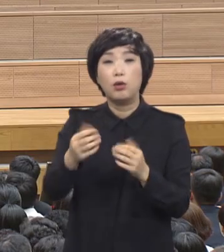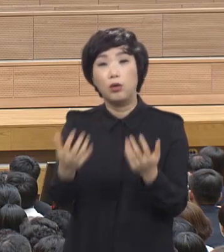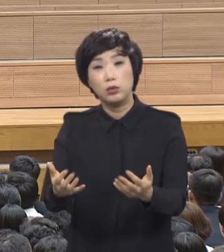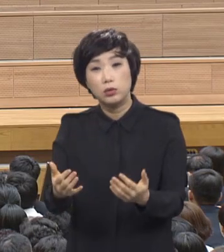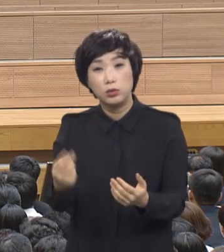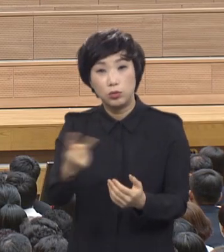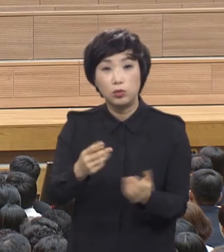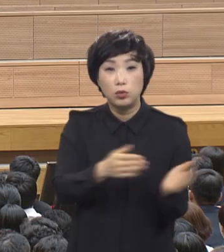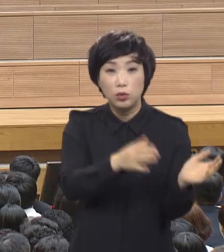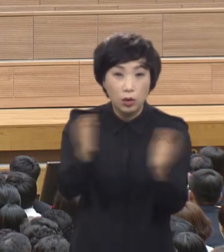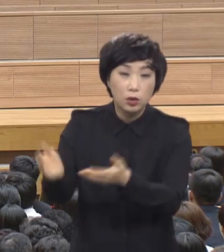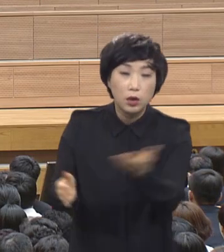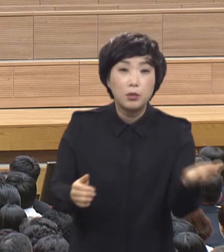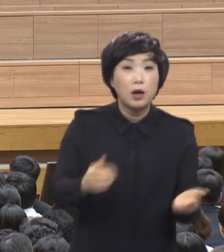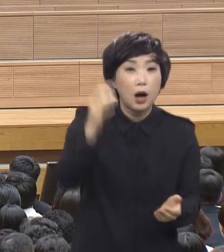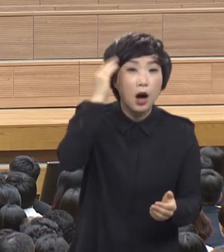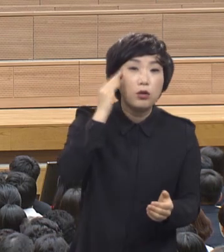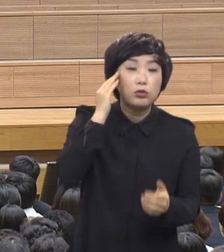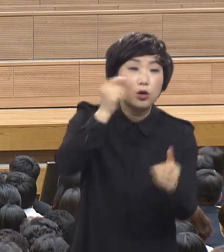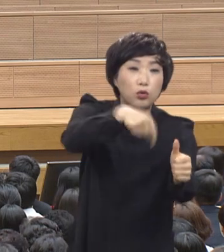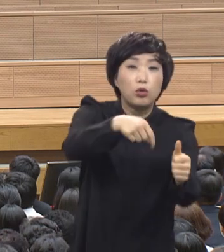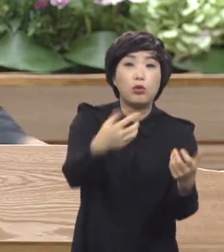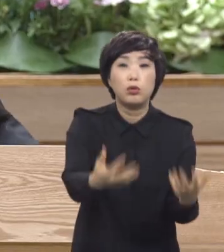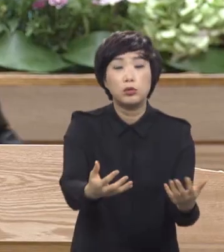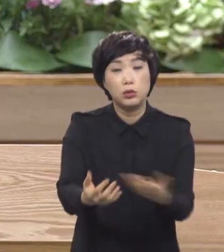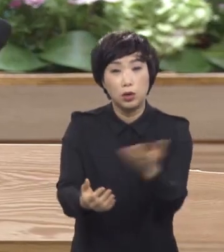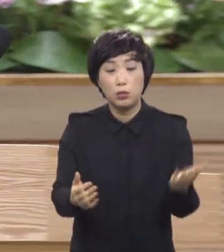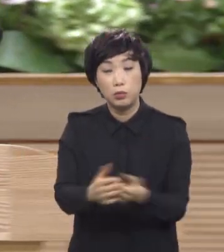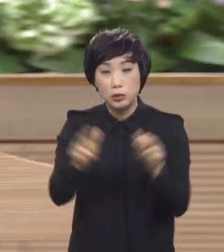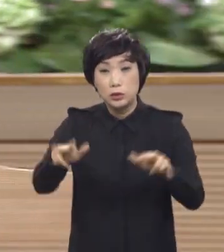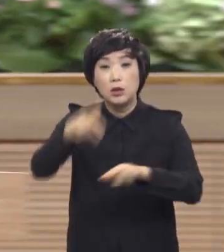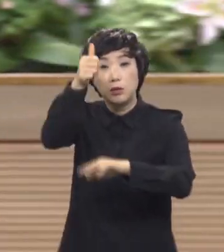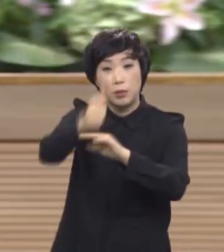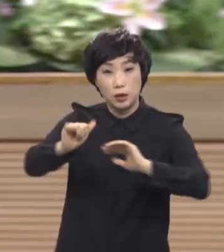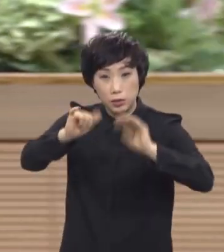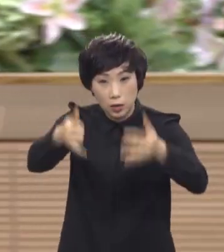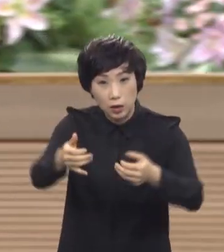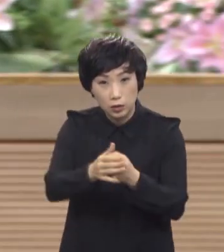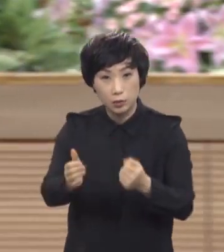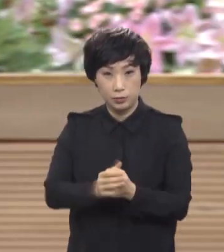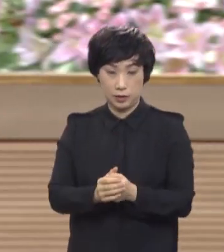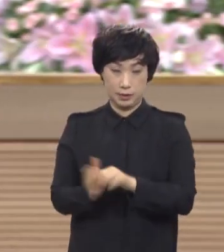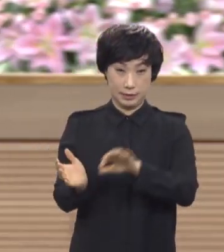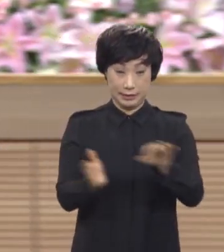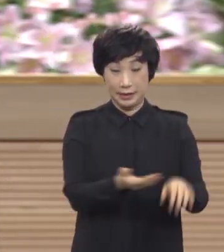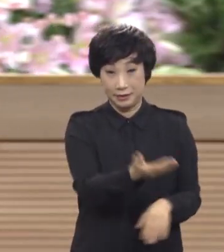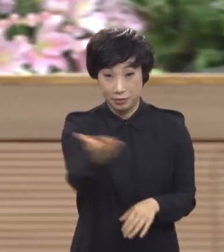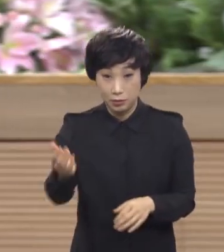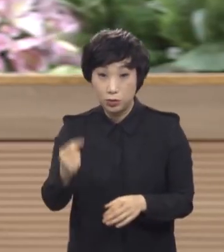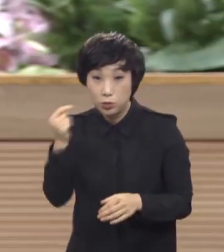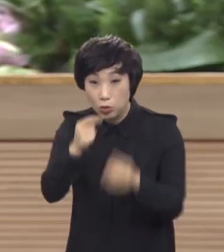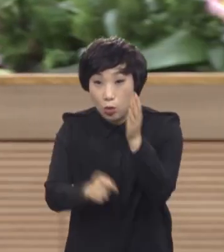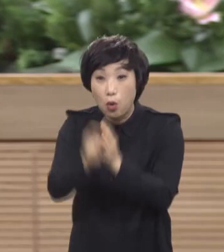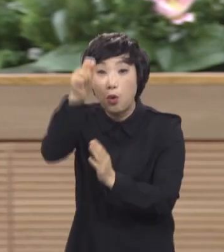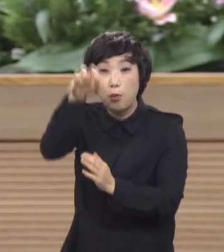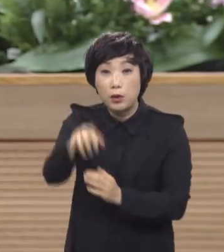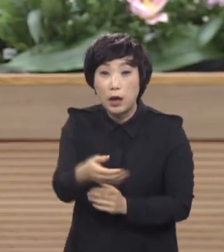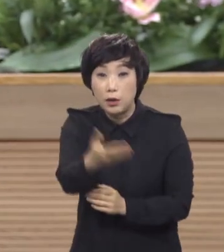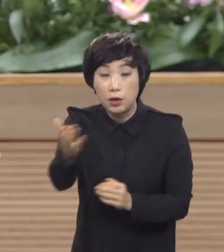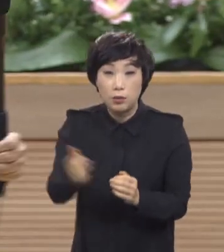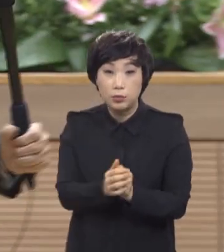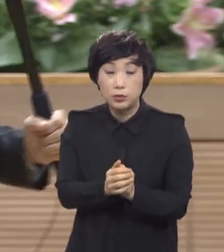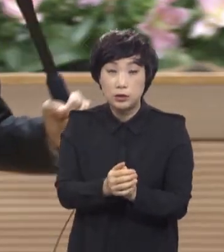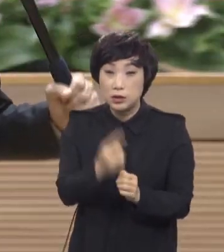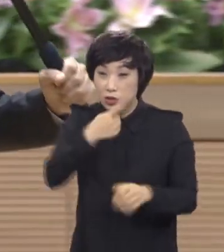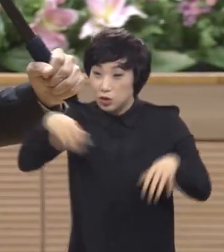이때가 마지막 때요 소동과 고모라도 보세요 이제 천사가